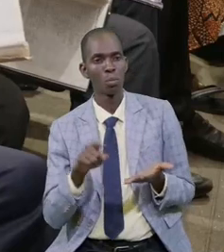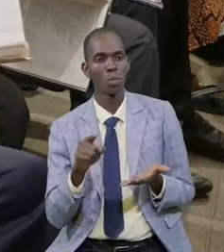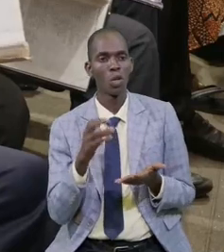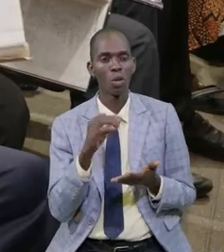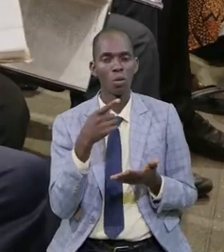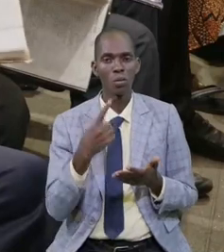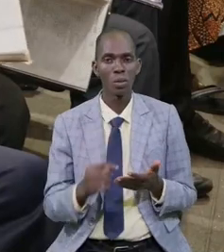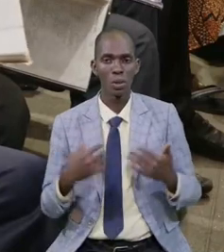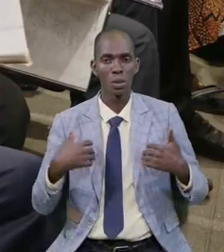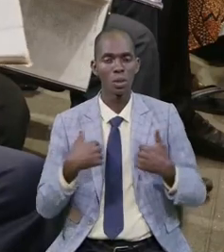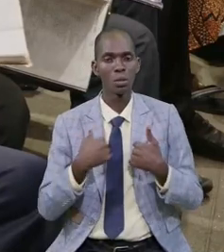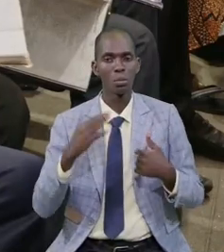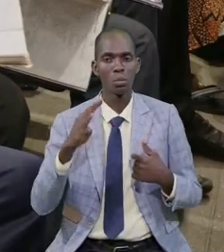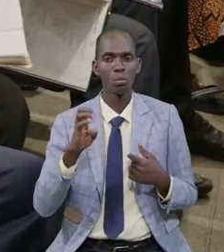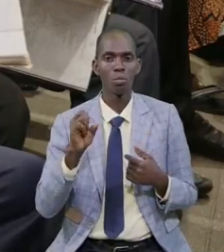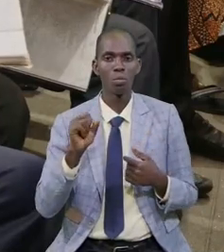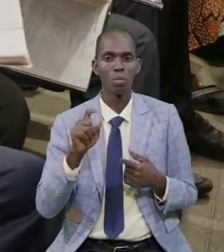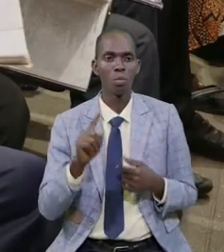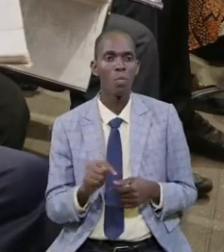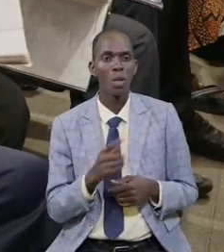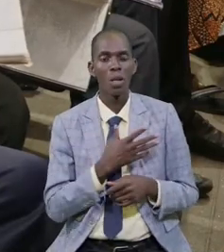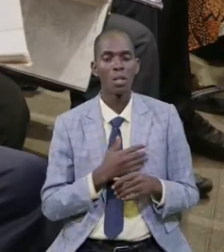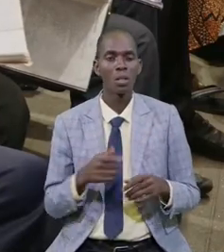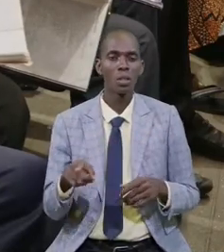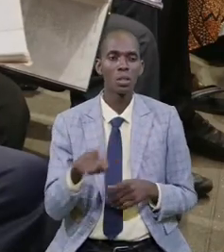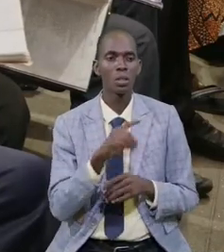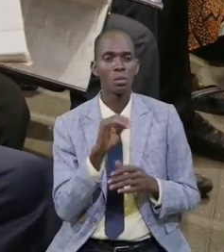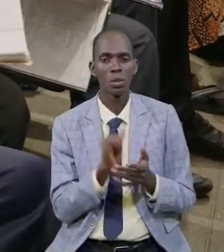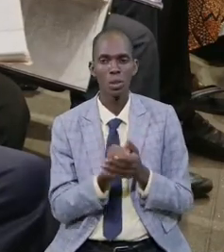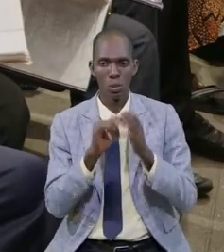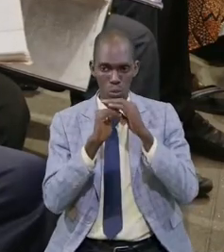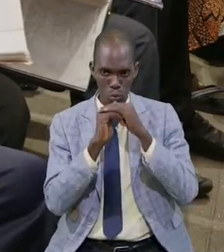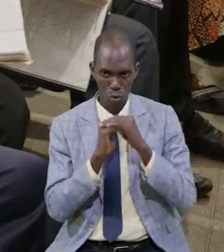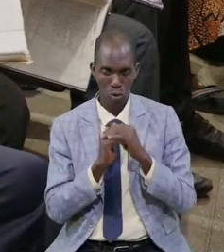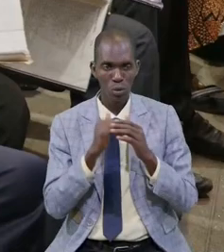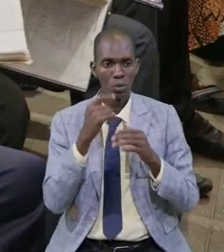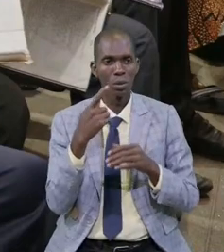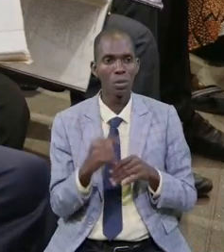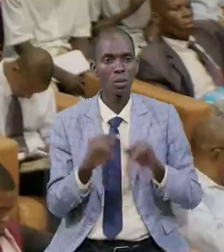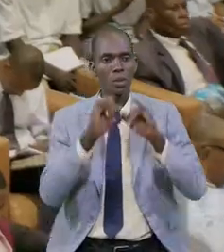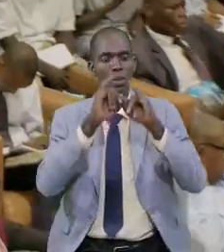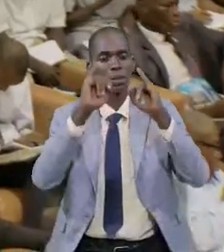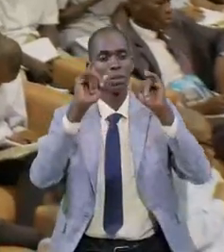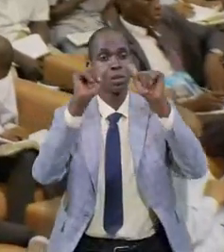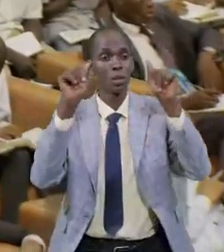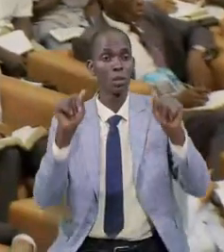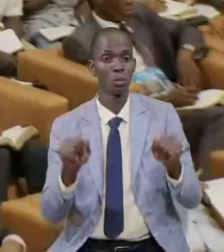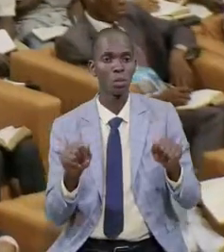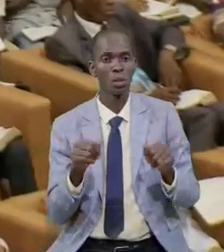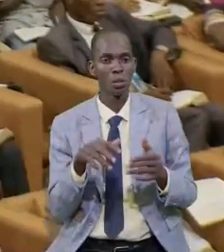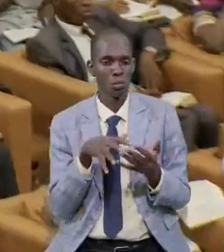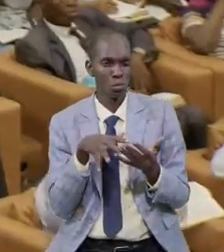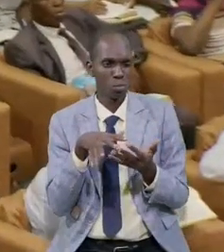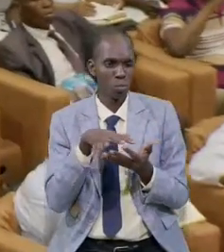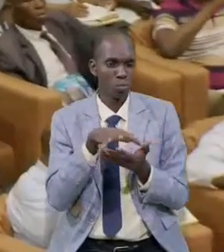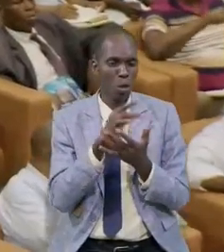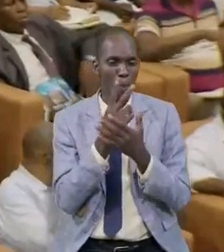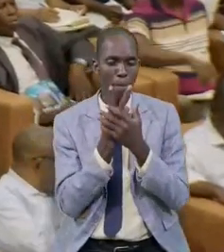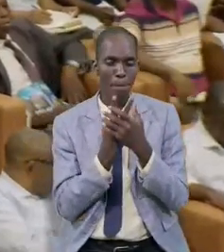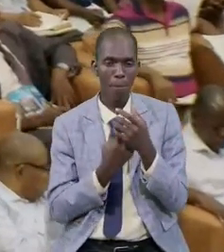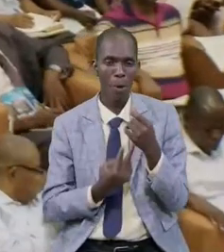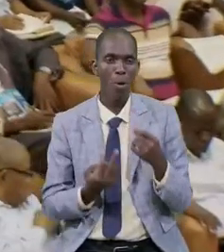la bête et adoré son image. Ils